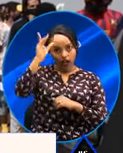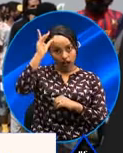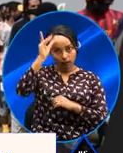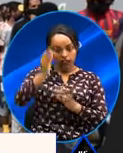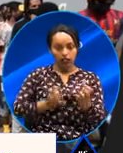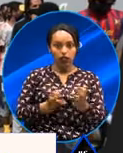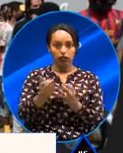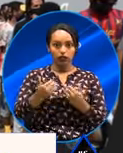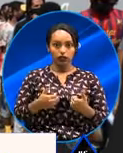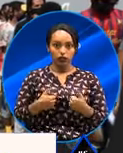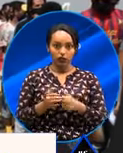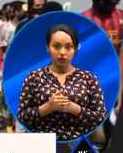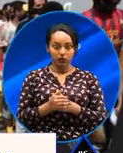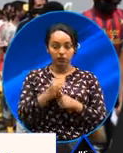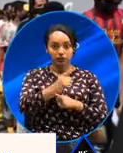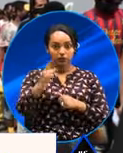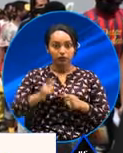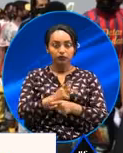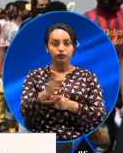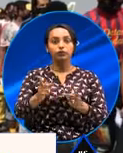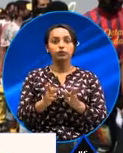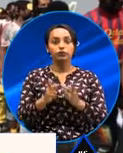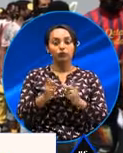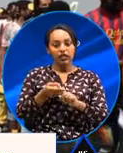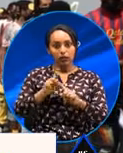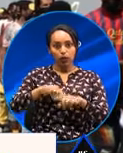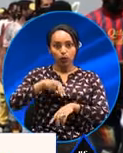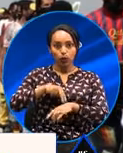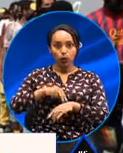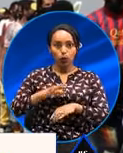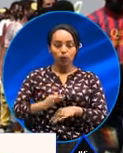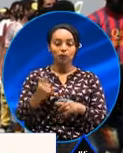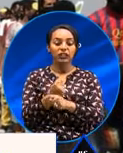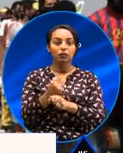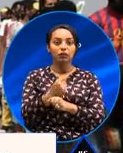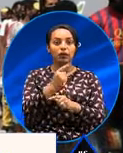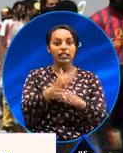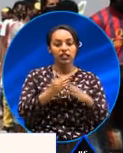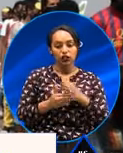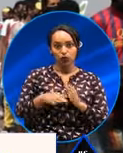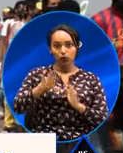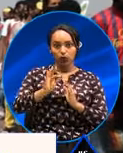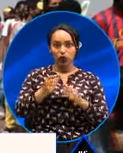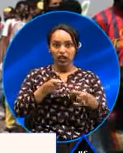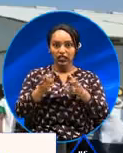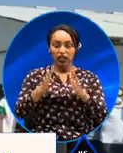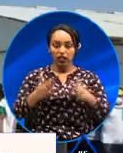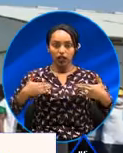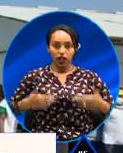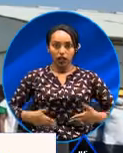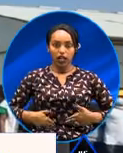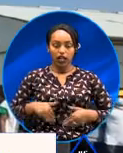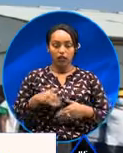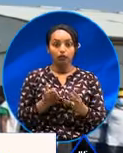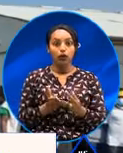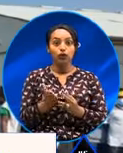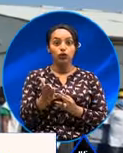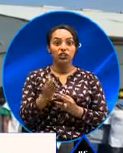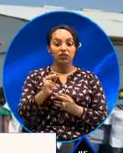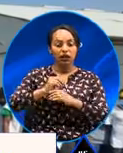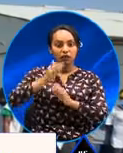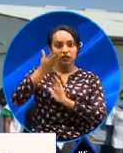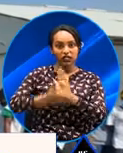ካሚል ገልጸዋል። በአንዳንድ አካባቢዎች የመልሶ ማቋቋም ተግባራት በየደረጃው በሚገኙ አስተዳደር አካላት